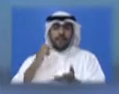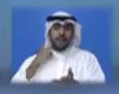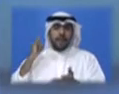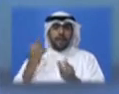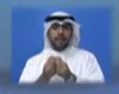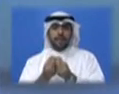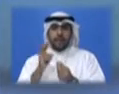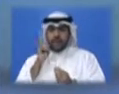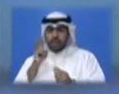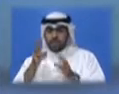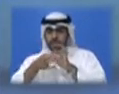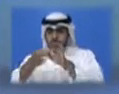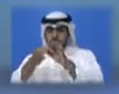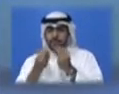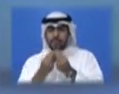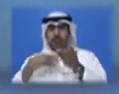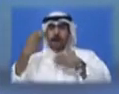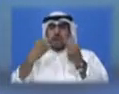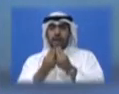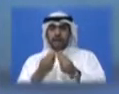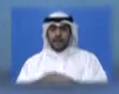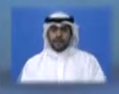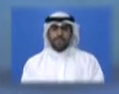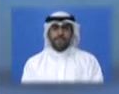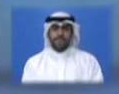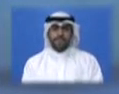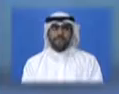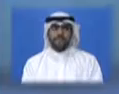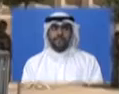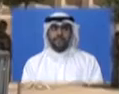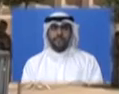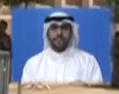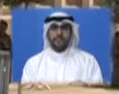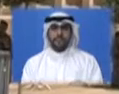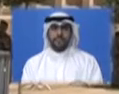التي يبذلها في توطيد العلاقات العربية العربية.